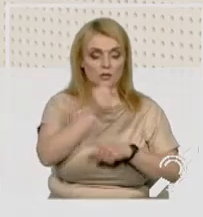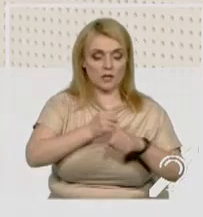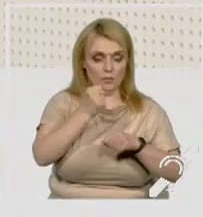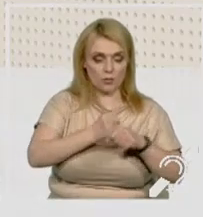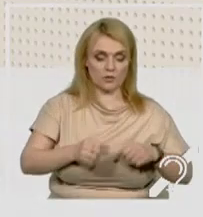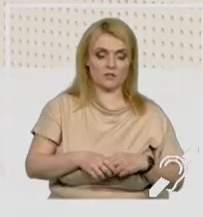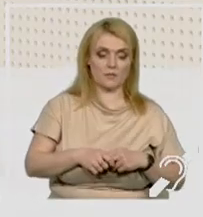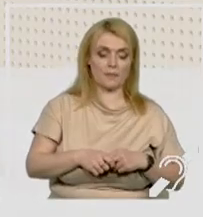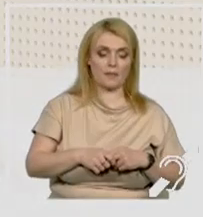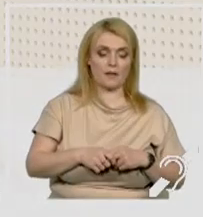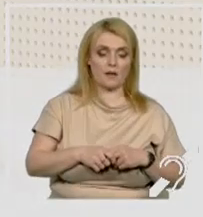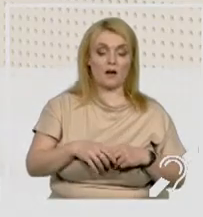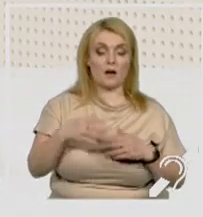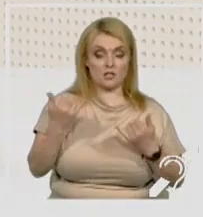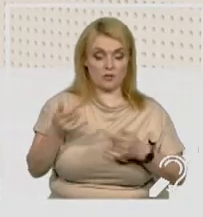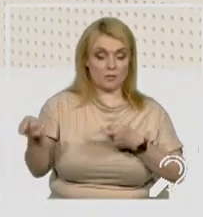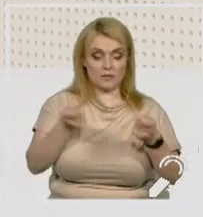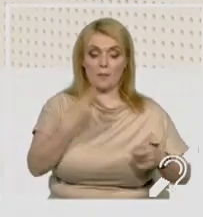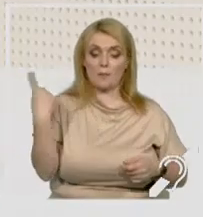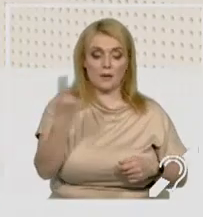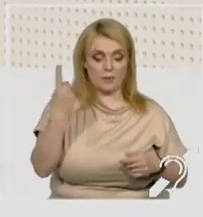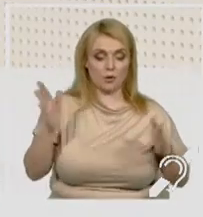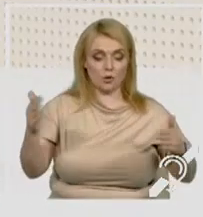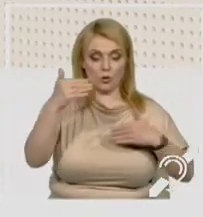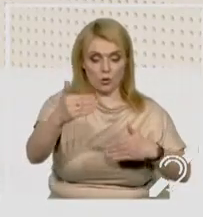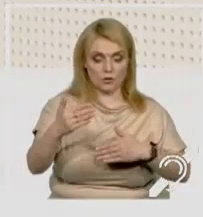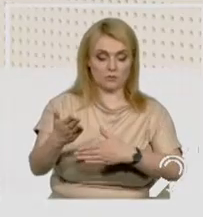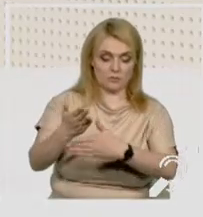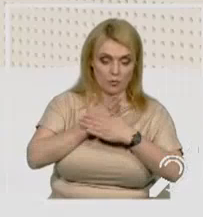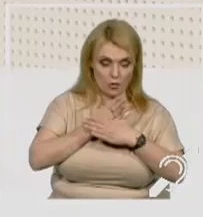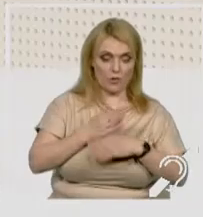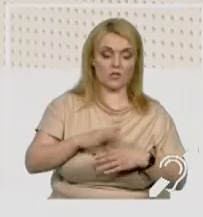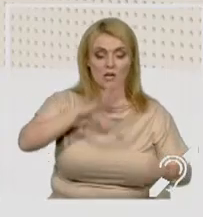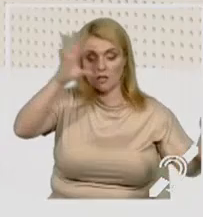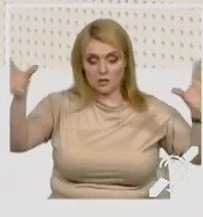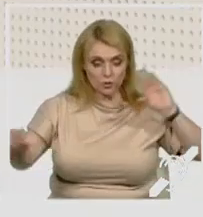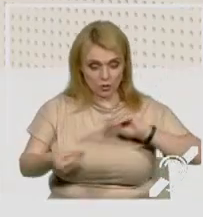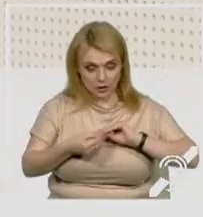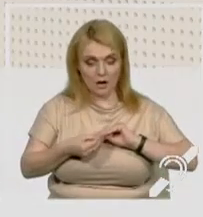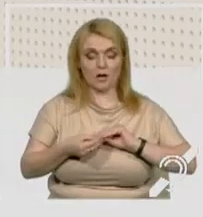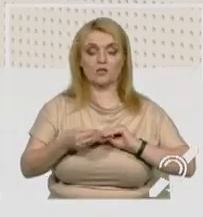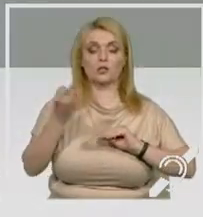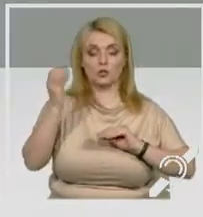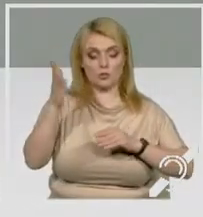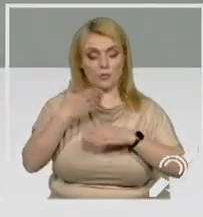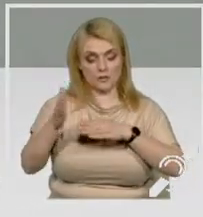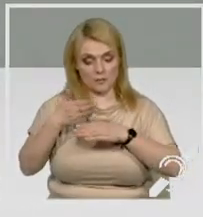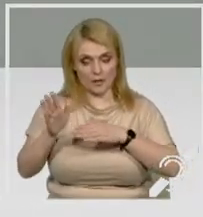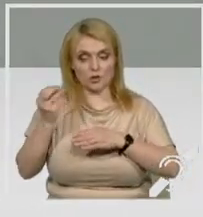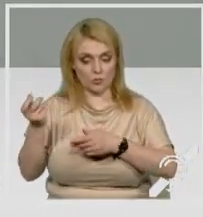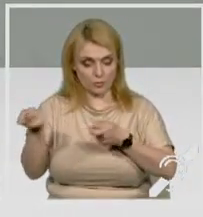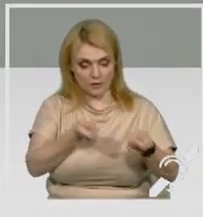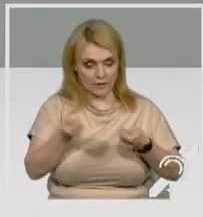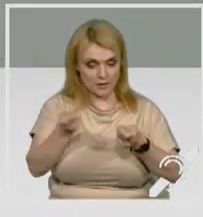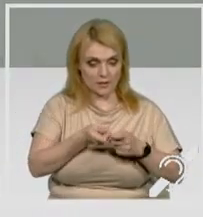vorbim despre primul lot de donație Din totalul donațiilor care vor avea loc de academia